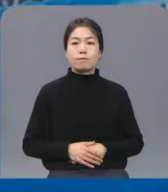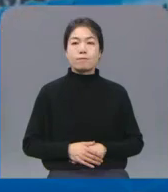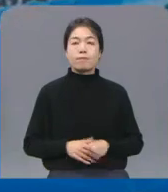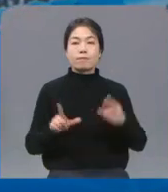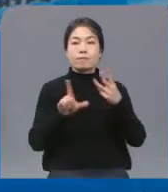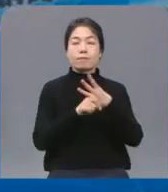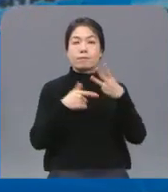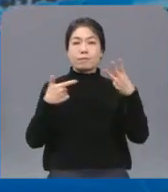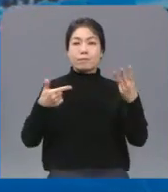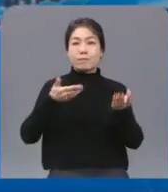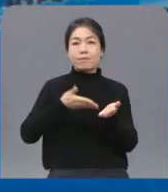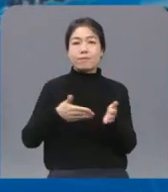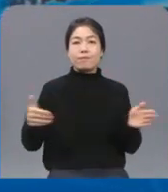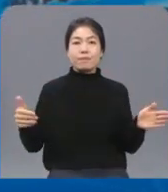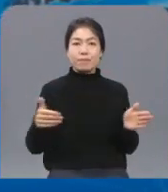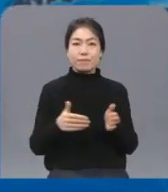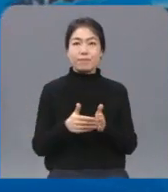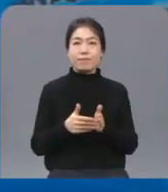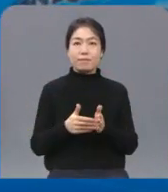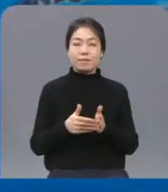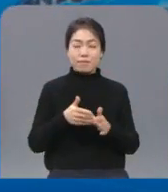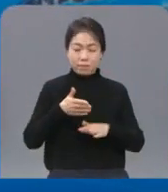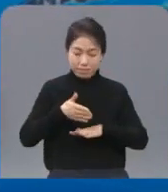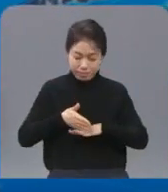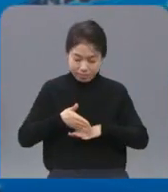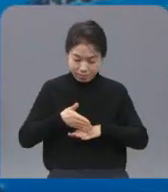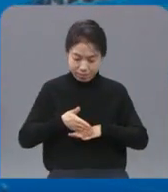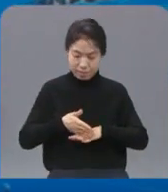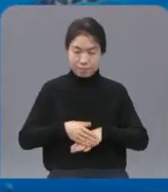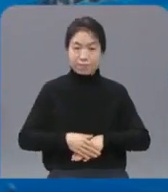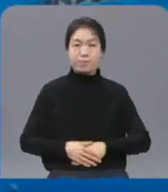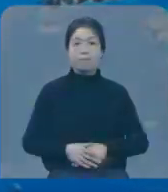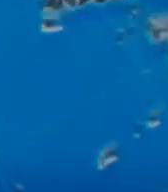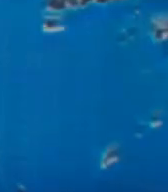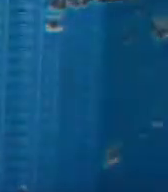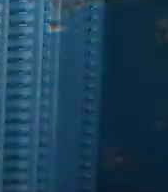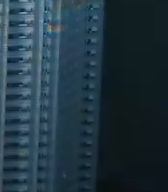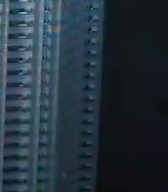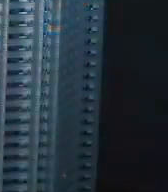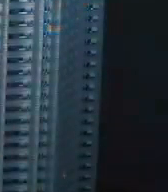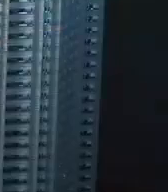3월 6일 뉴스광장 마칩니다 시청해주신 여러분 고맙습니다